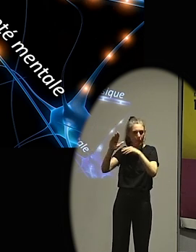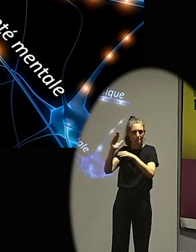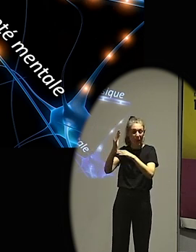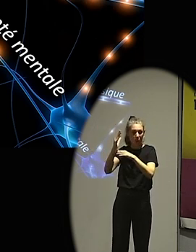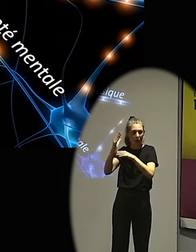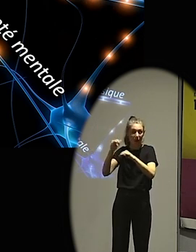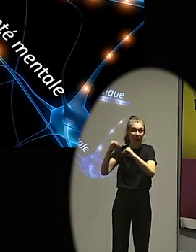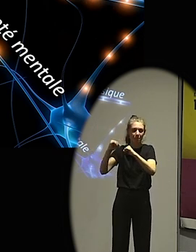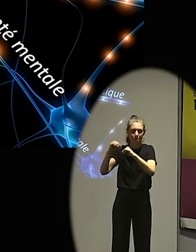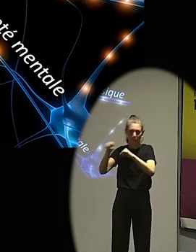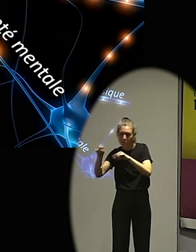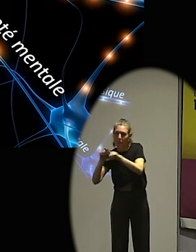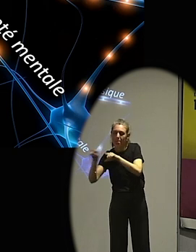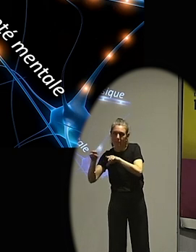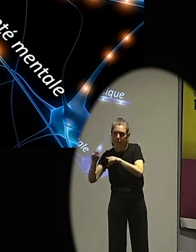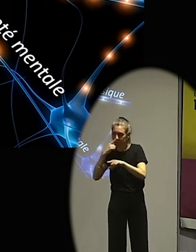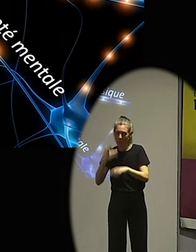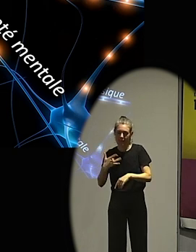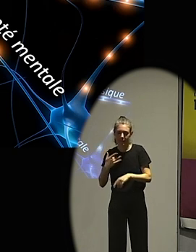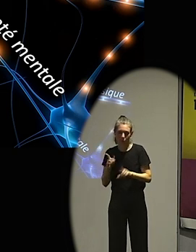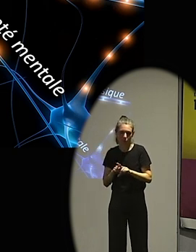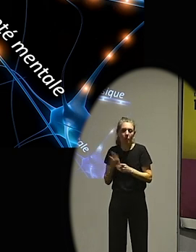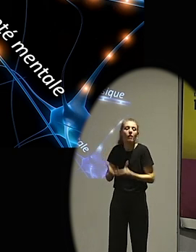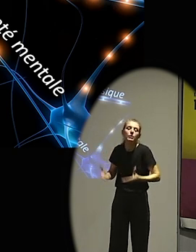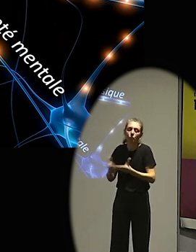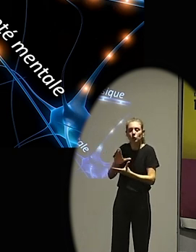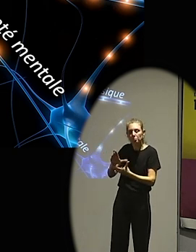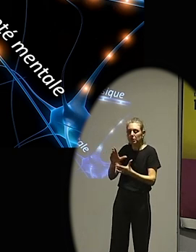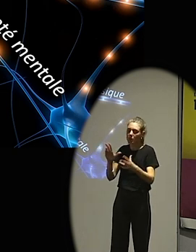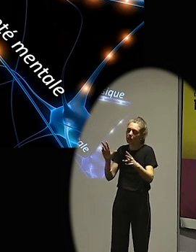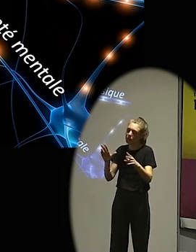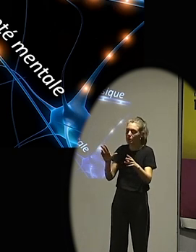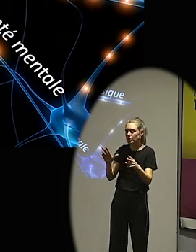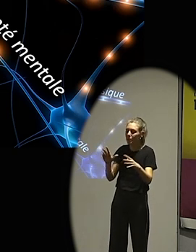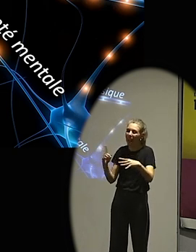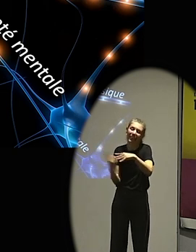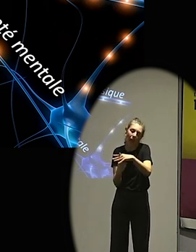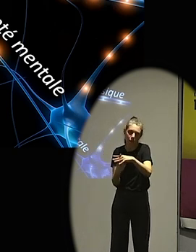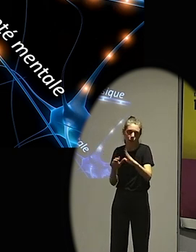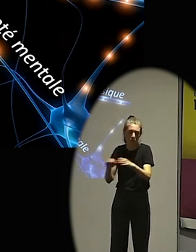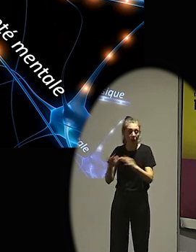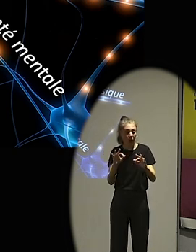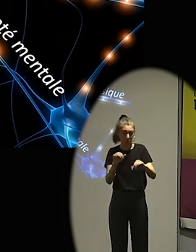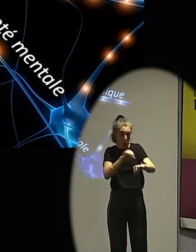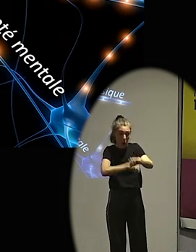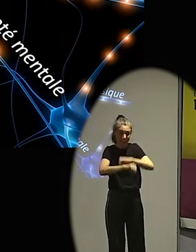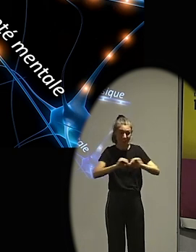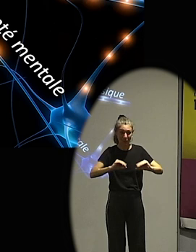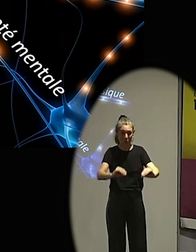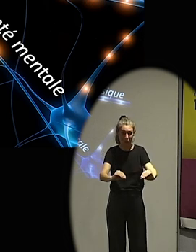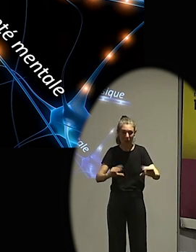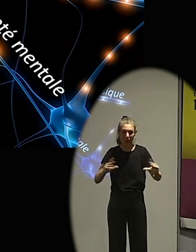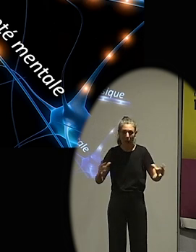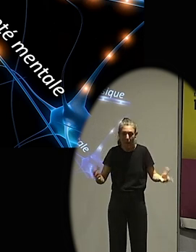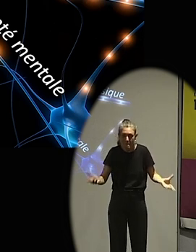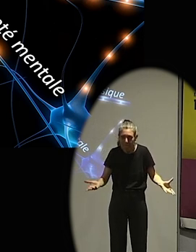que dans la pratique, quelque chose qui facilite l'intégration. Après, voilà, sur l'aspect organisationnel... Je serai assez